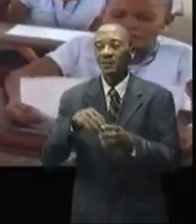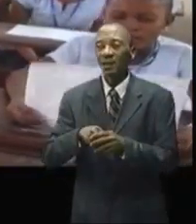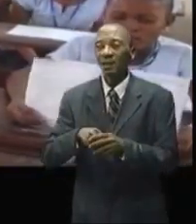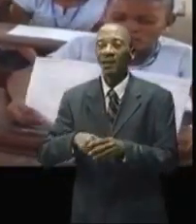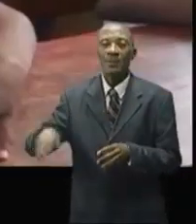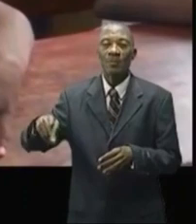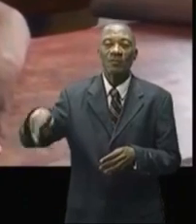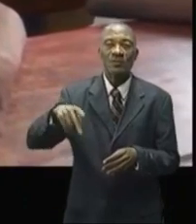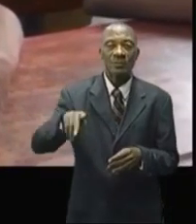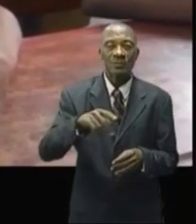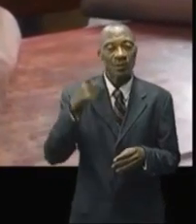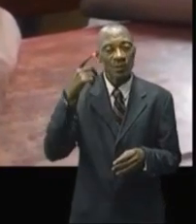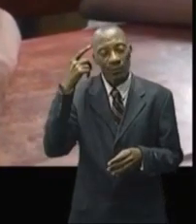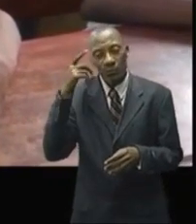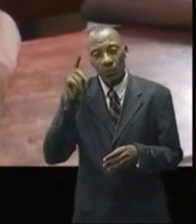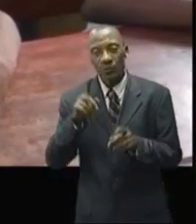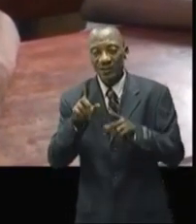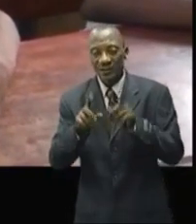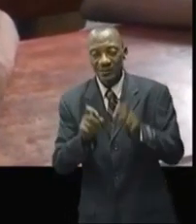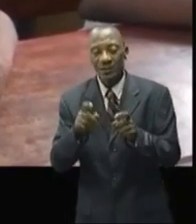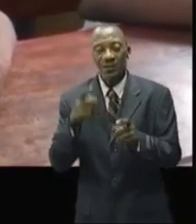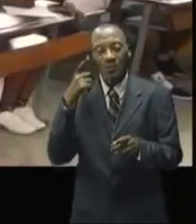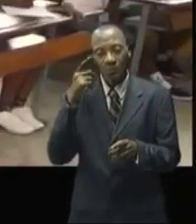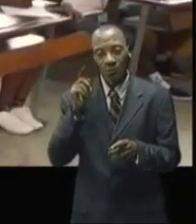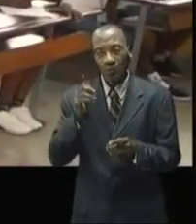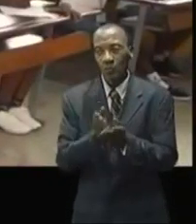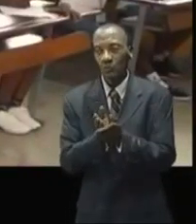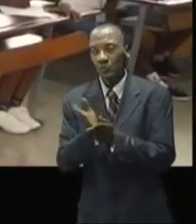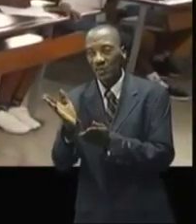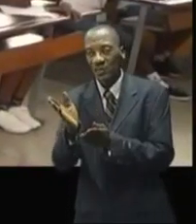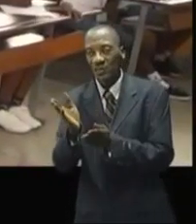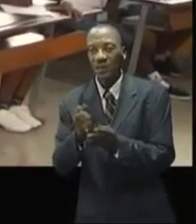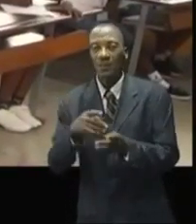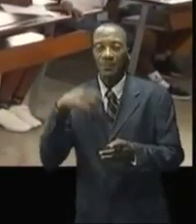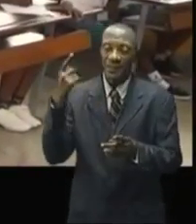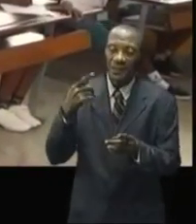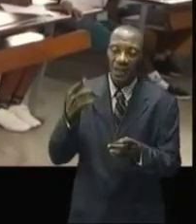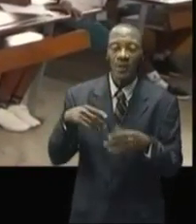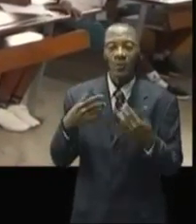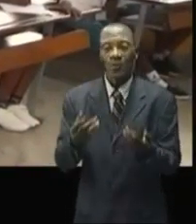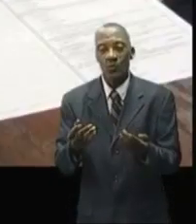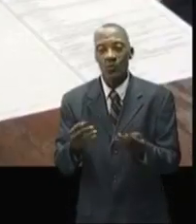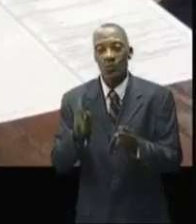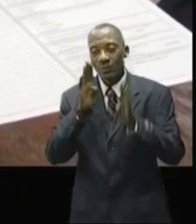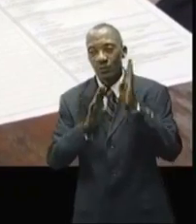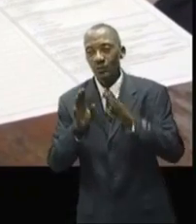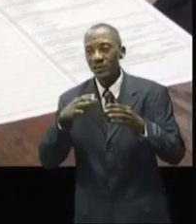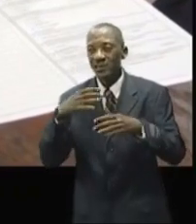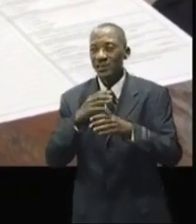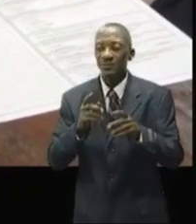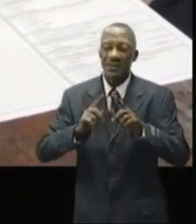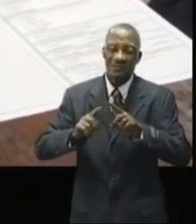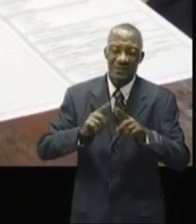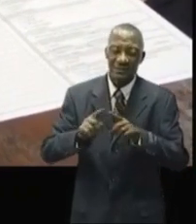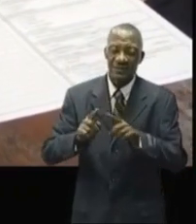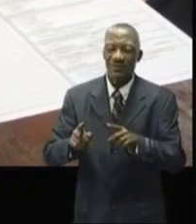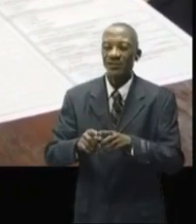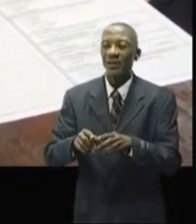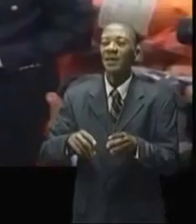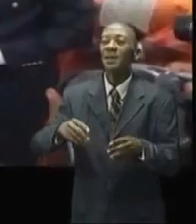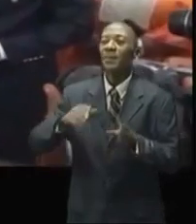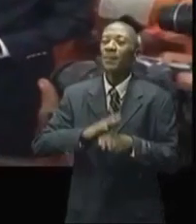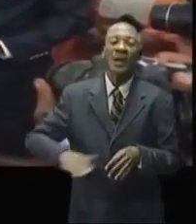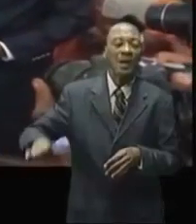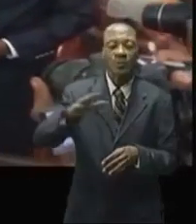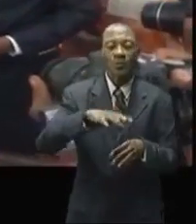totale de la part des élèves qui découvrent pour la première fois ces épreuves. Pour le gouvernement congolais, ce texte constitue un symbole